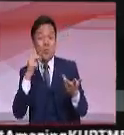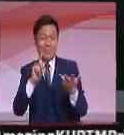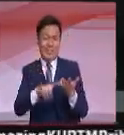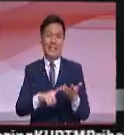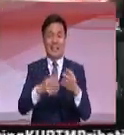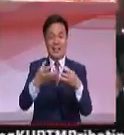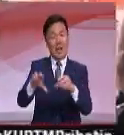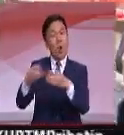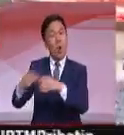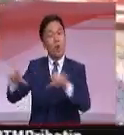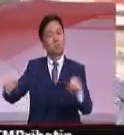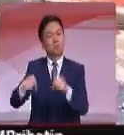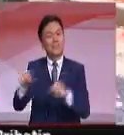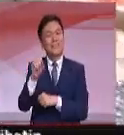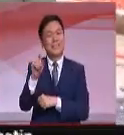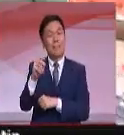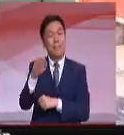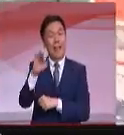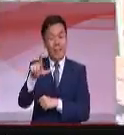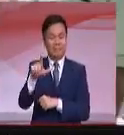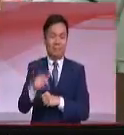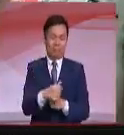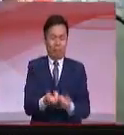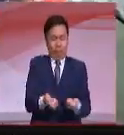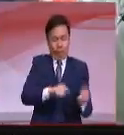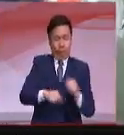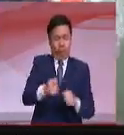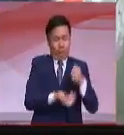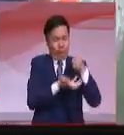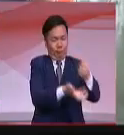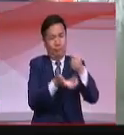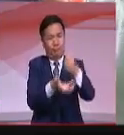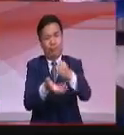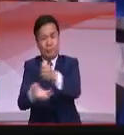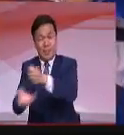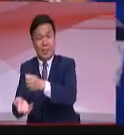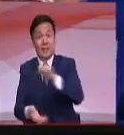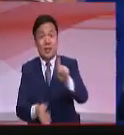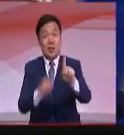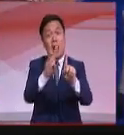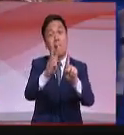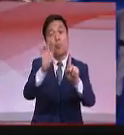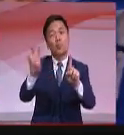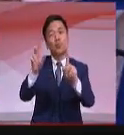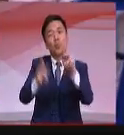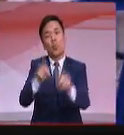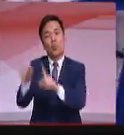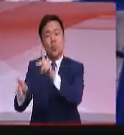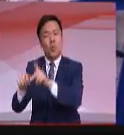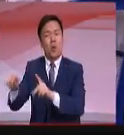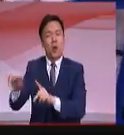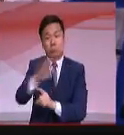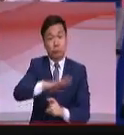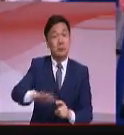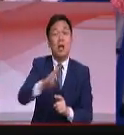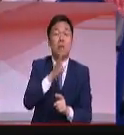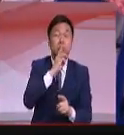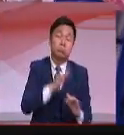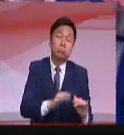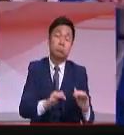telur. Makanan itu kemudian dibungkus dan diagihkan kepada 1,167 penduduk terjejas